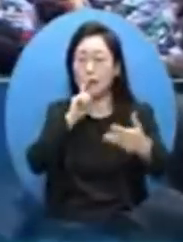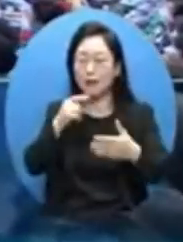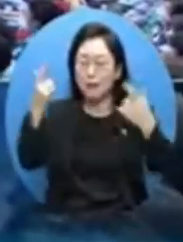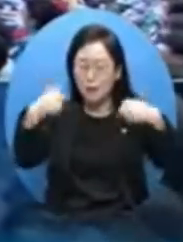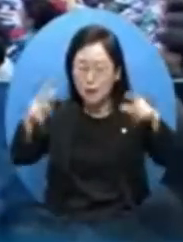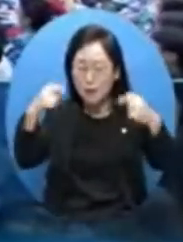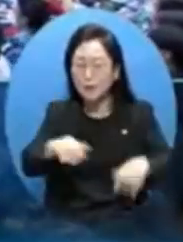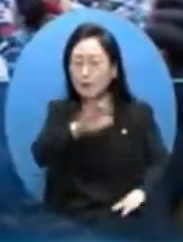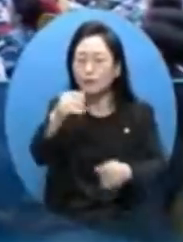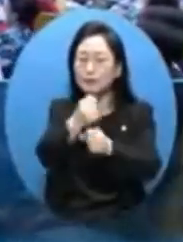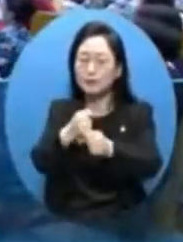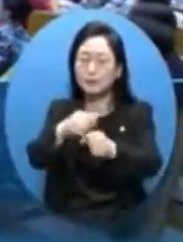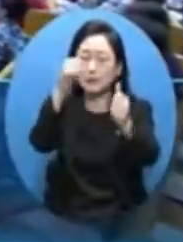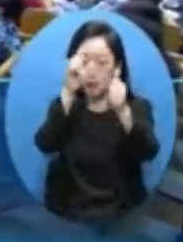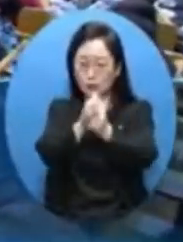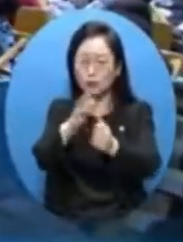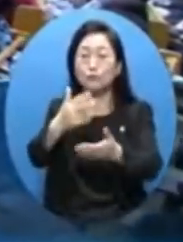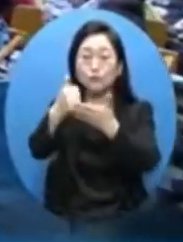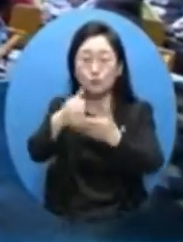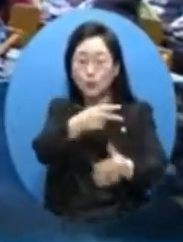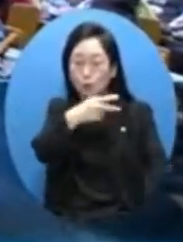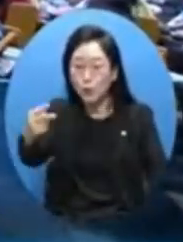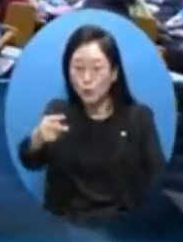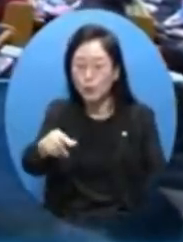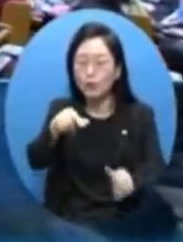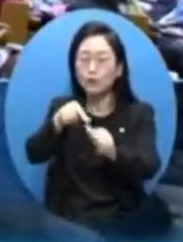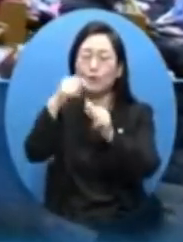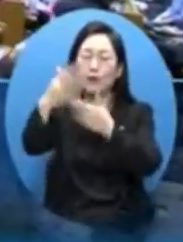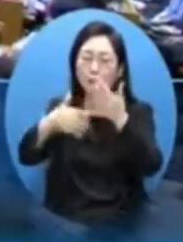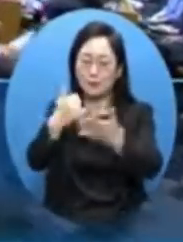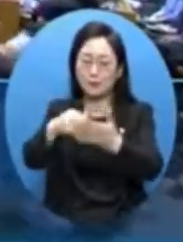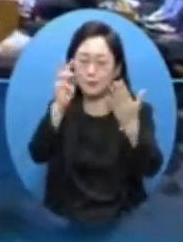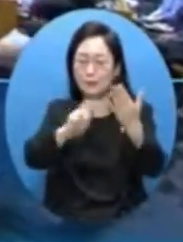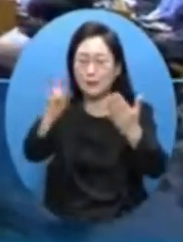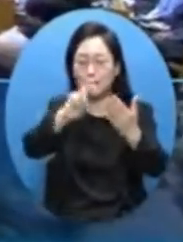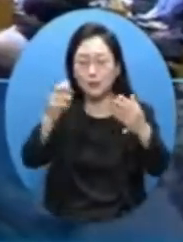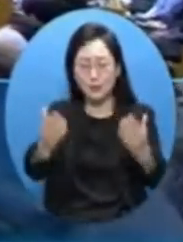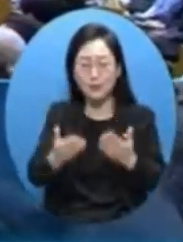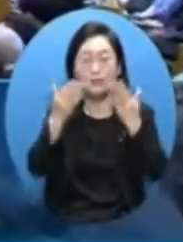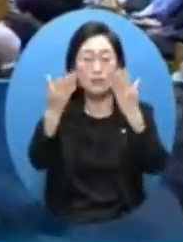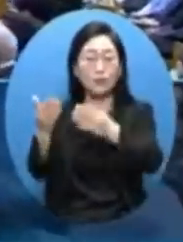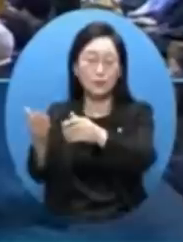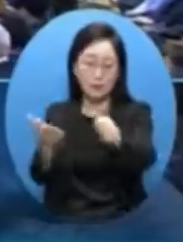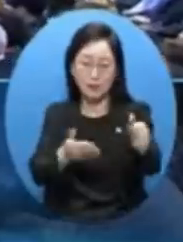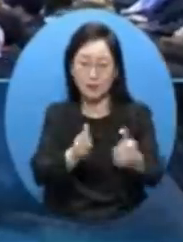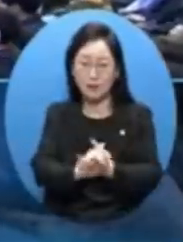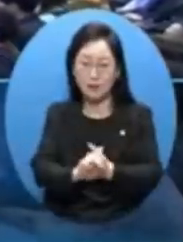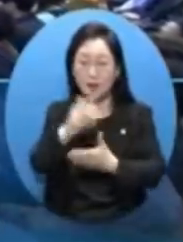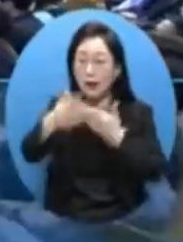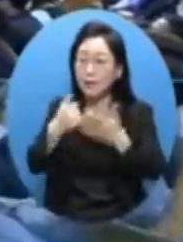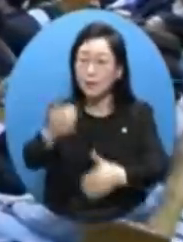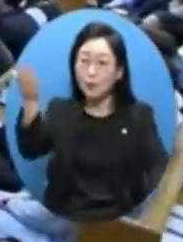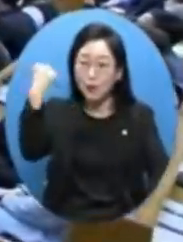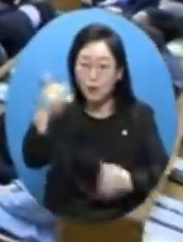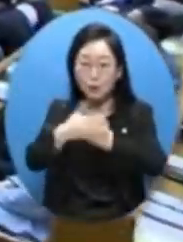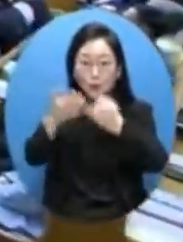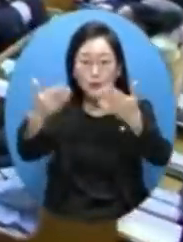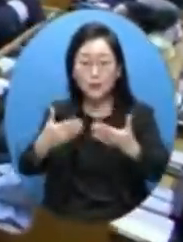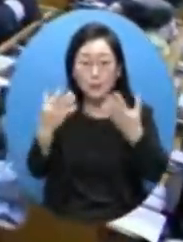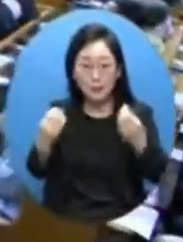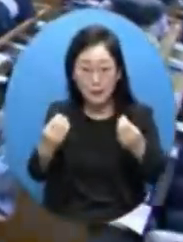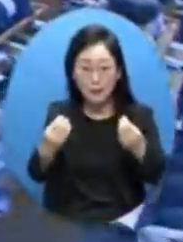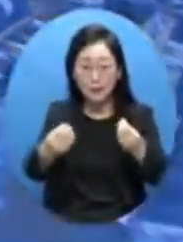집을 지키는 쪽 주 곧 우리의 구원이신 하나님을 찬송할지로다. 하나님은 과거에 우리를 도우셨을 뿐